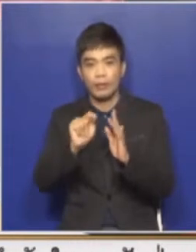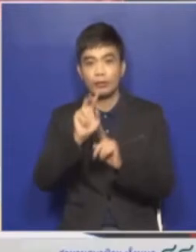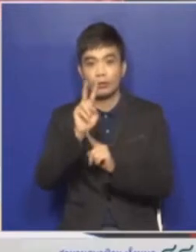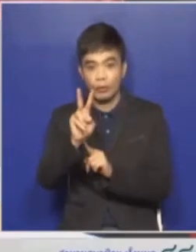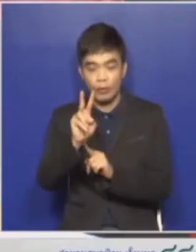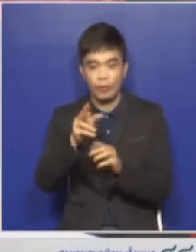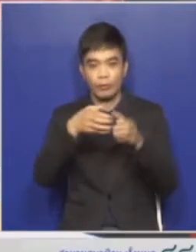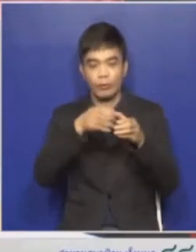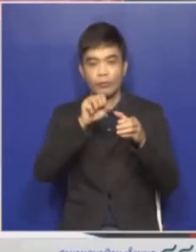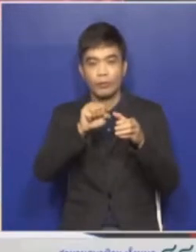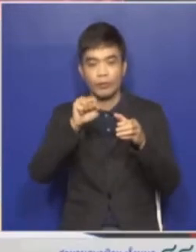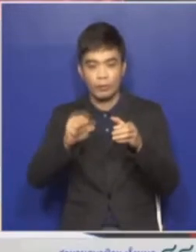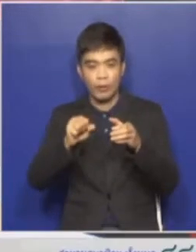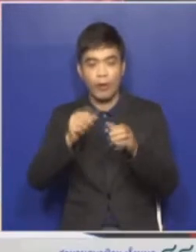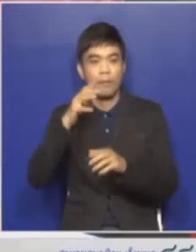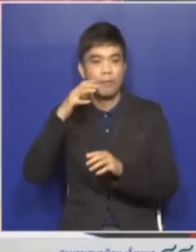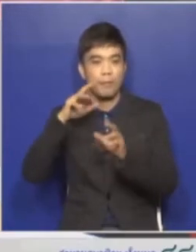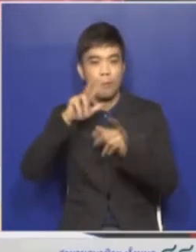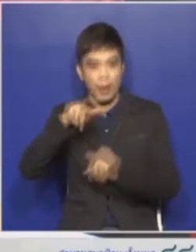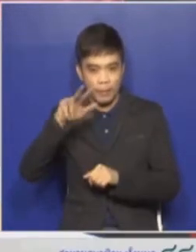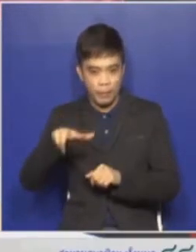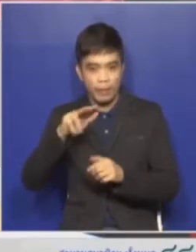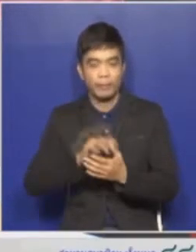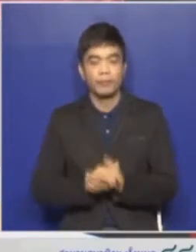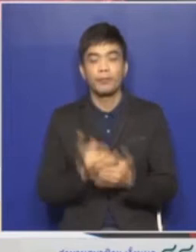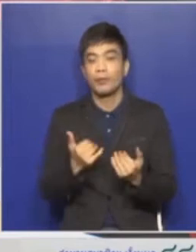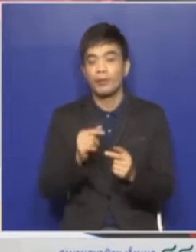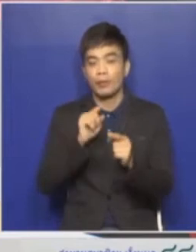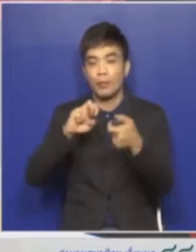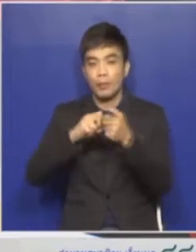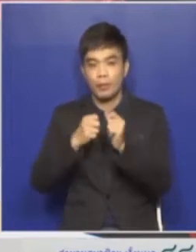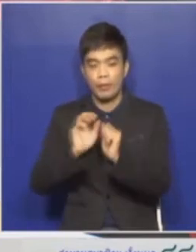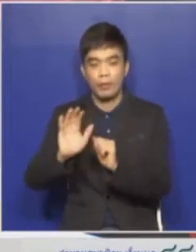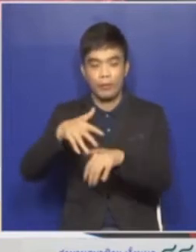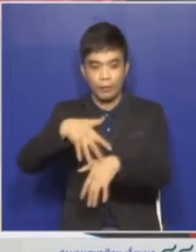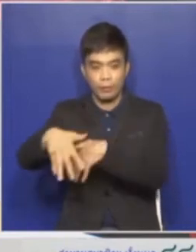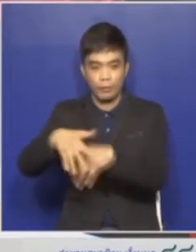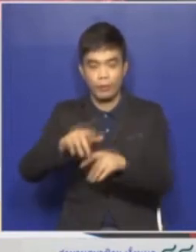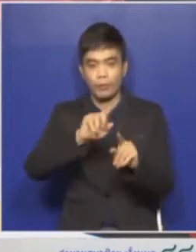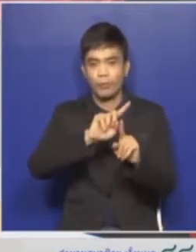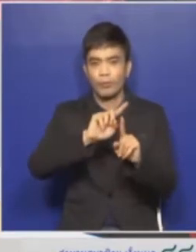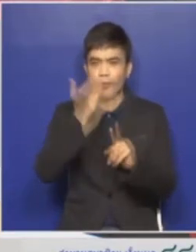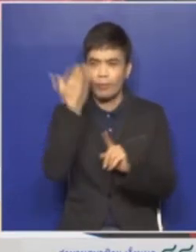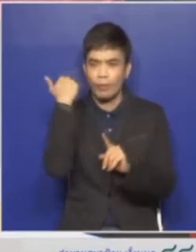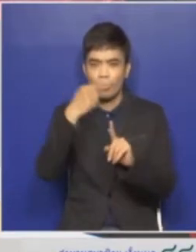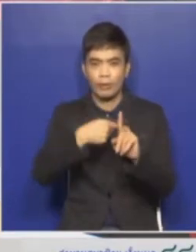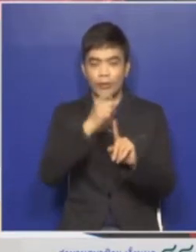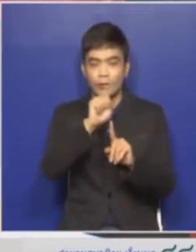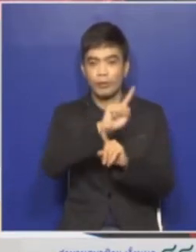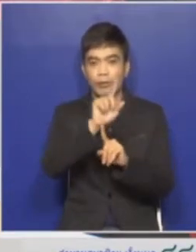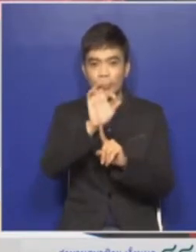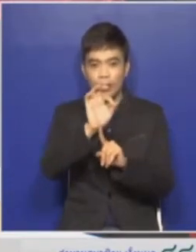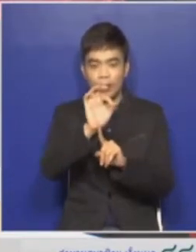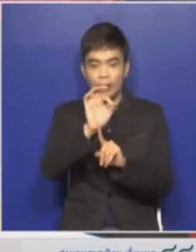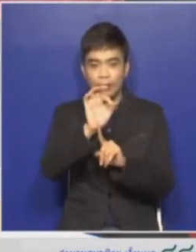มีเรื่องเข้ามาหารือท่านประธานนำความเดือดร้อนพี่น้องประชาชนในพื้นที่เมื่อวันที่ 9พฤศจิกายนที่